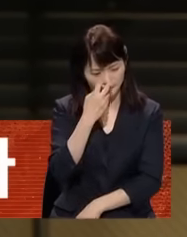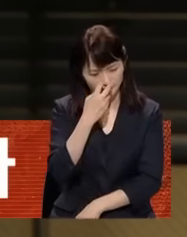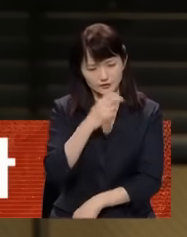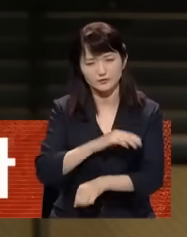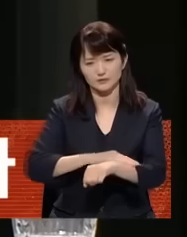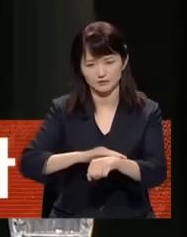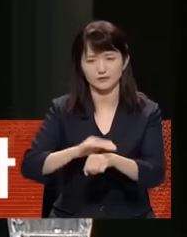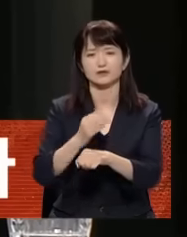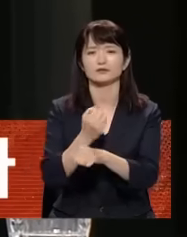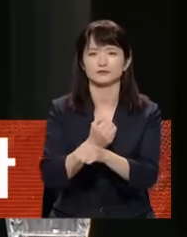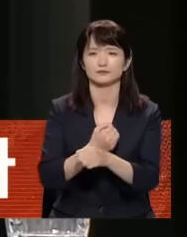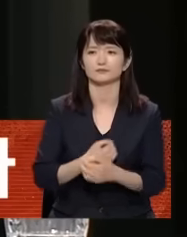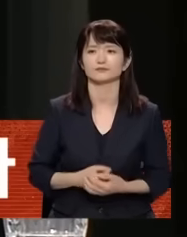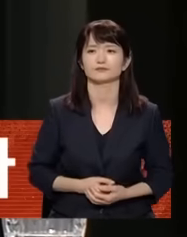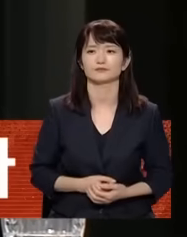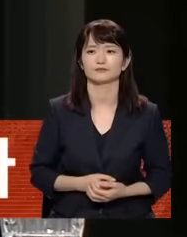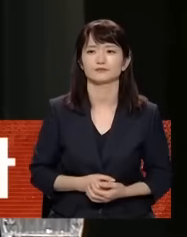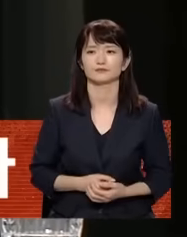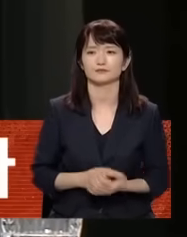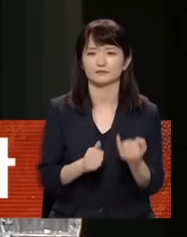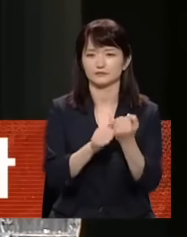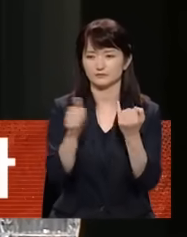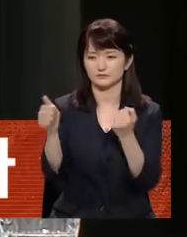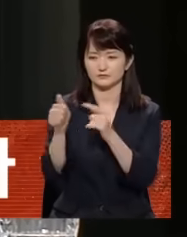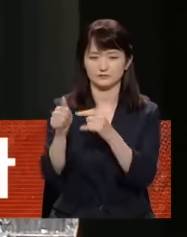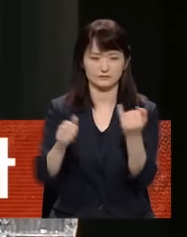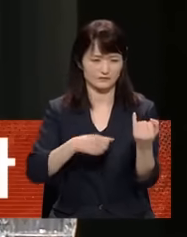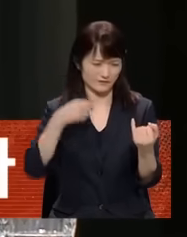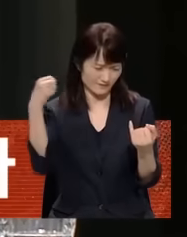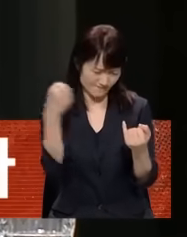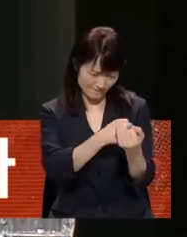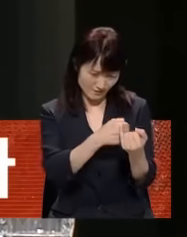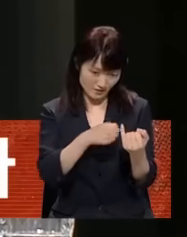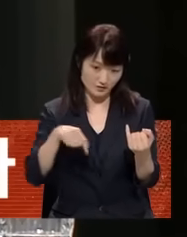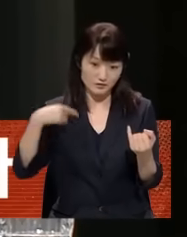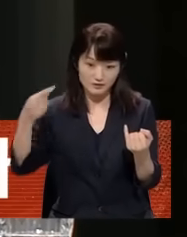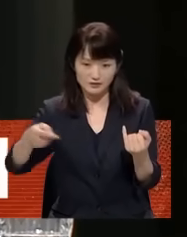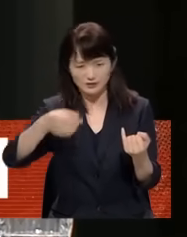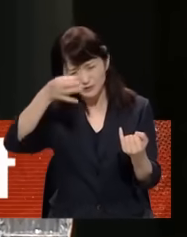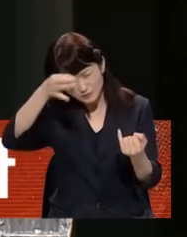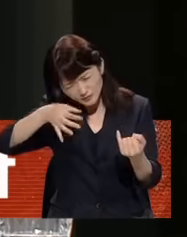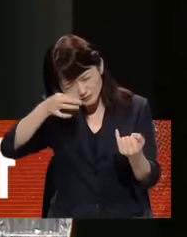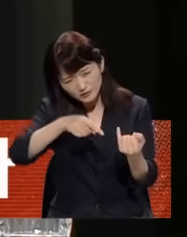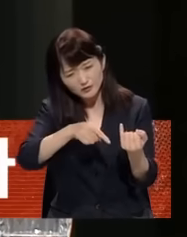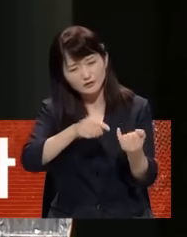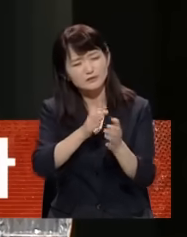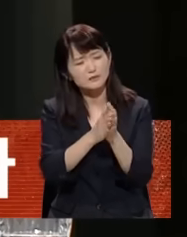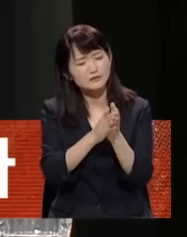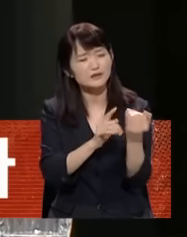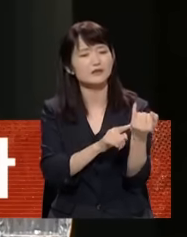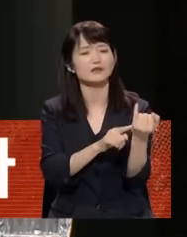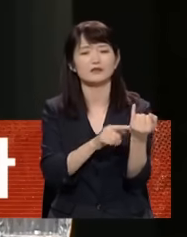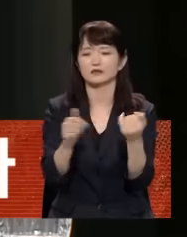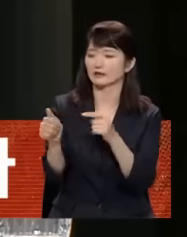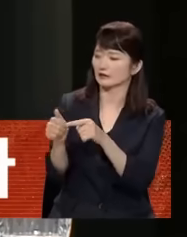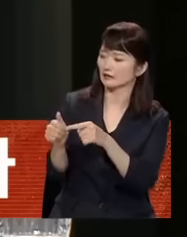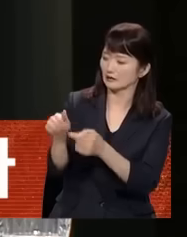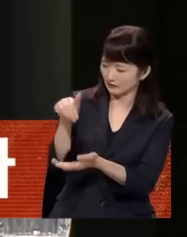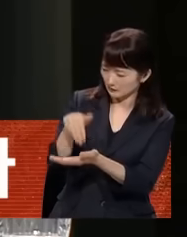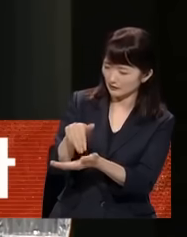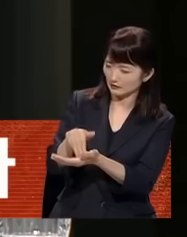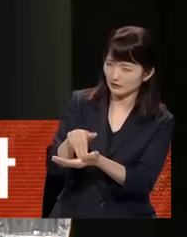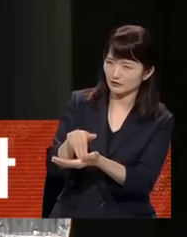저렇게 이제 손찌검을 하고 다음날 싹싹 빌면 그래도 인간이 반성은 하는구나